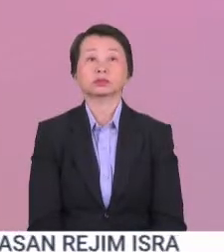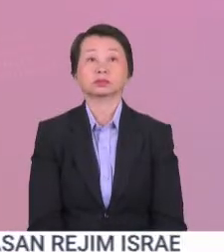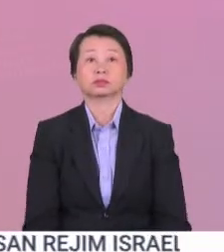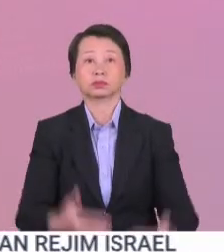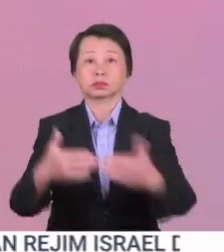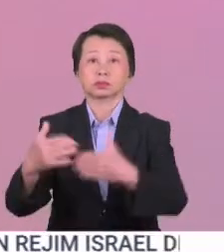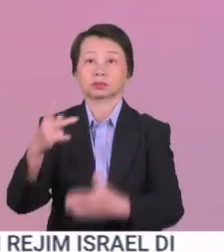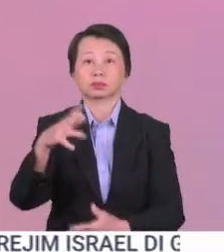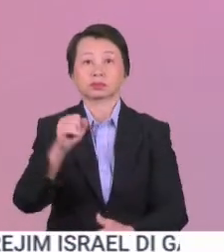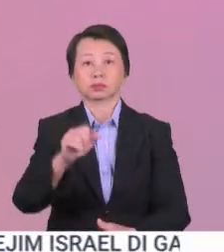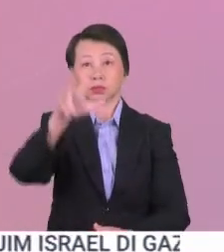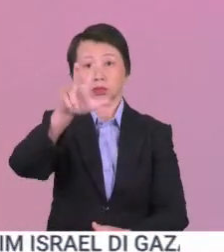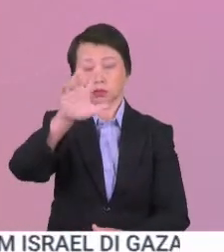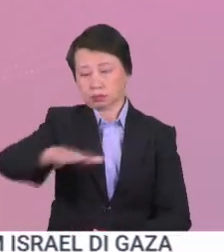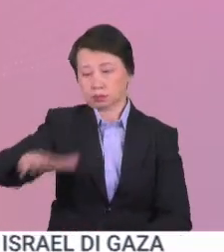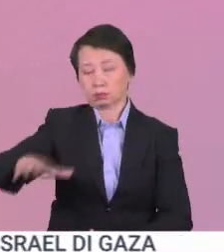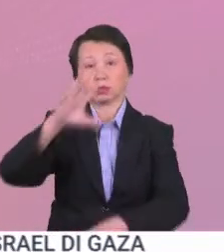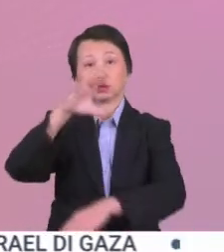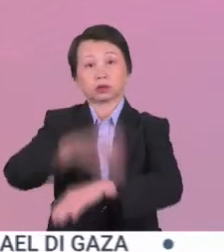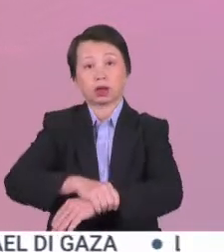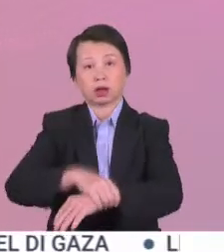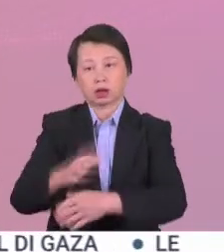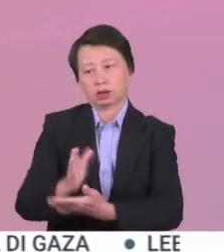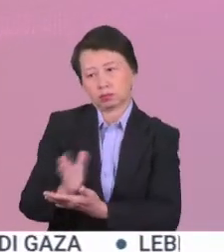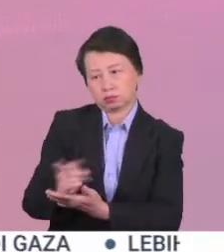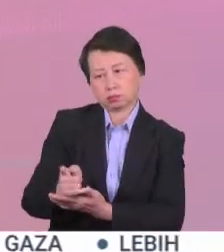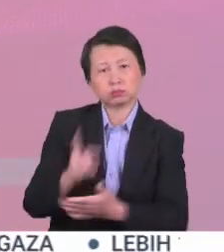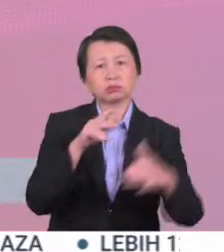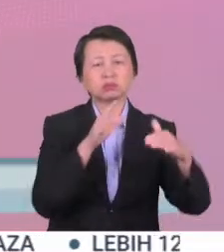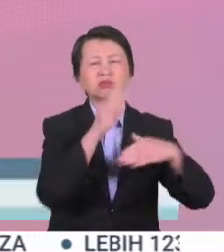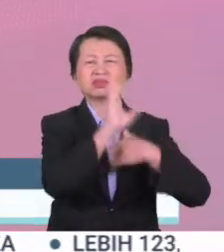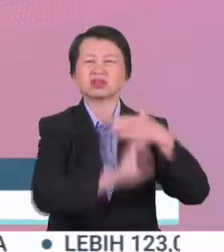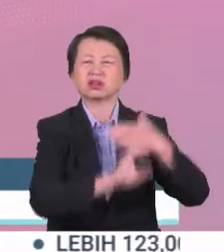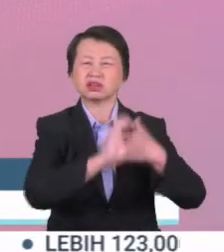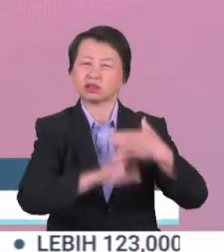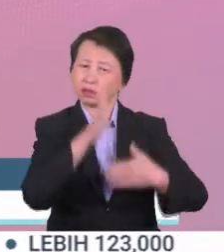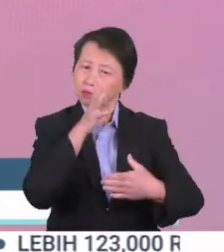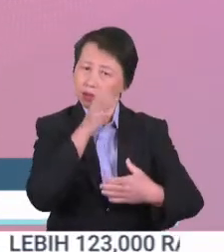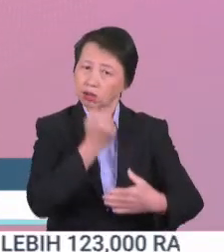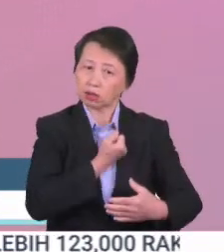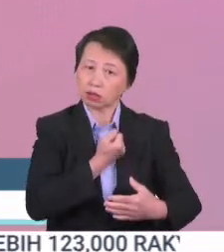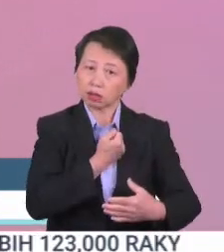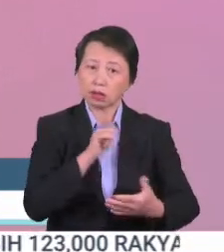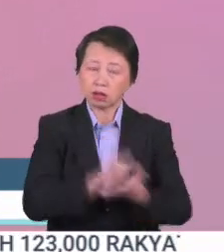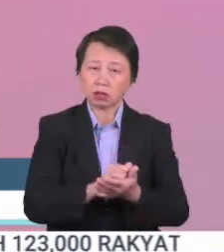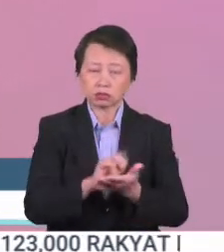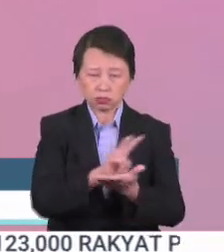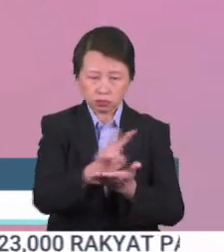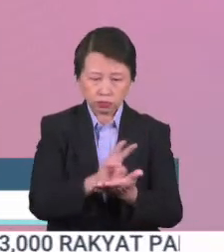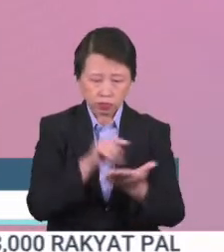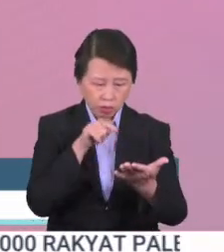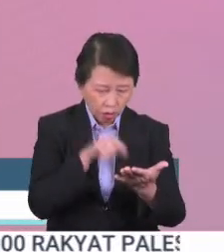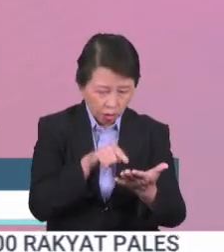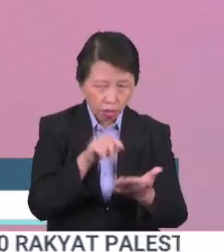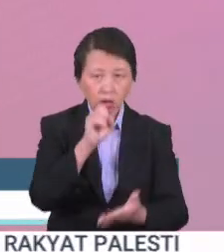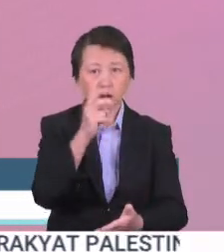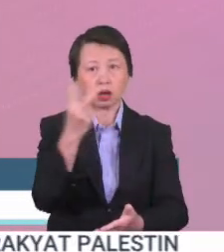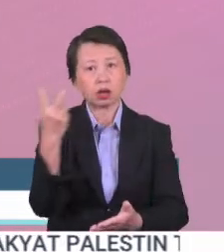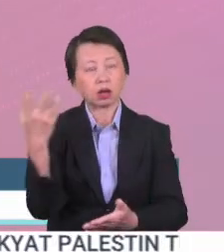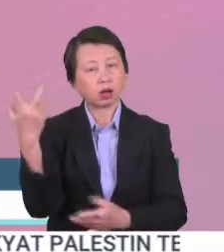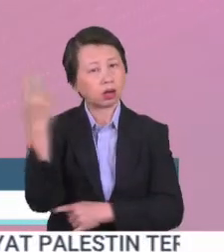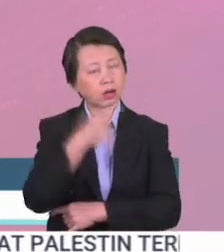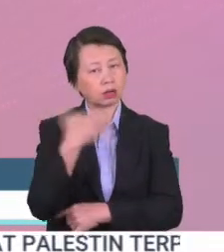susulan kes tiga beradik lelaki ditahan selepas disyaki mencederakan ibu kandungnya seperti dalam video yang tular di laman sosial beberapa